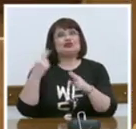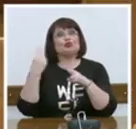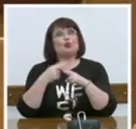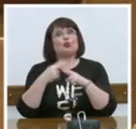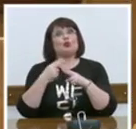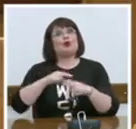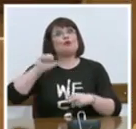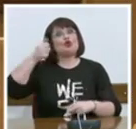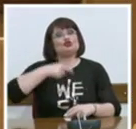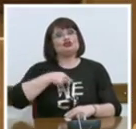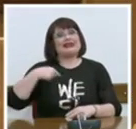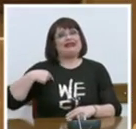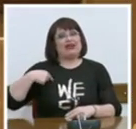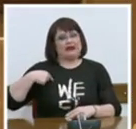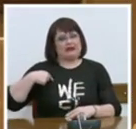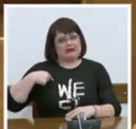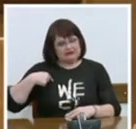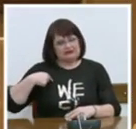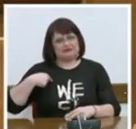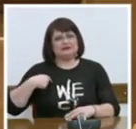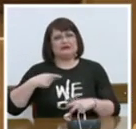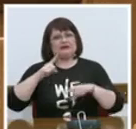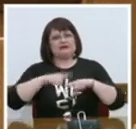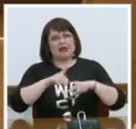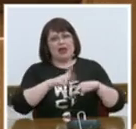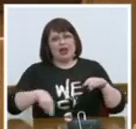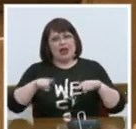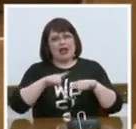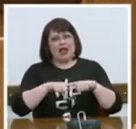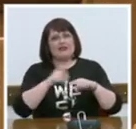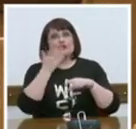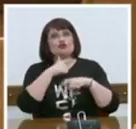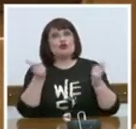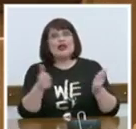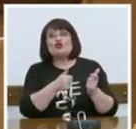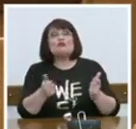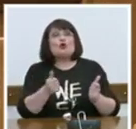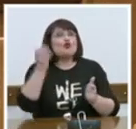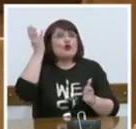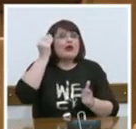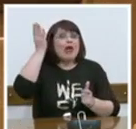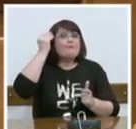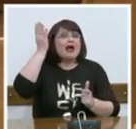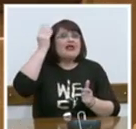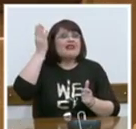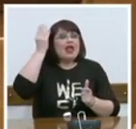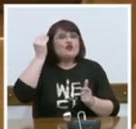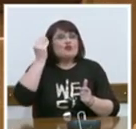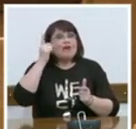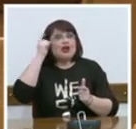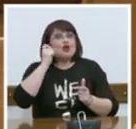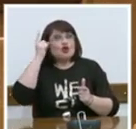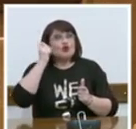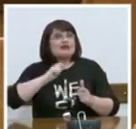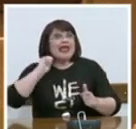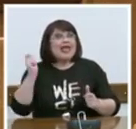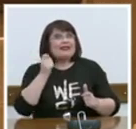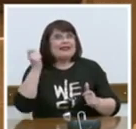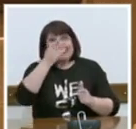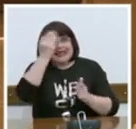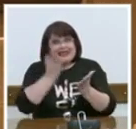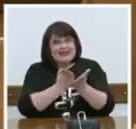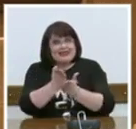τα σχολεία δεν είναι μόνο τόποι προσκτήσεως γνώσεων, αλλά φροντιστήρια ηθικής, εθνικής και